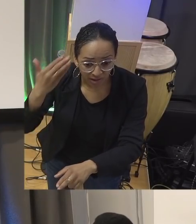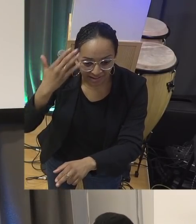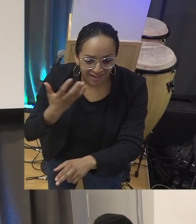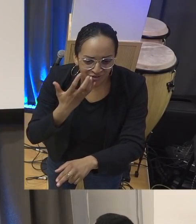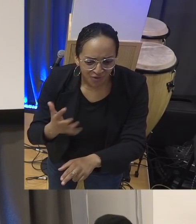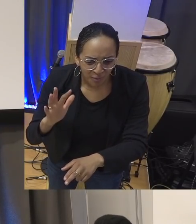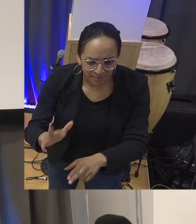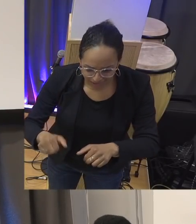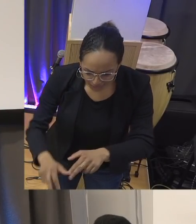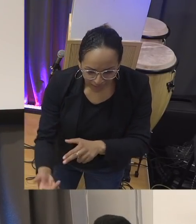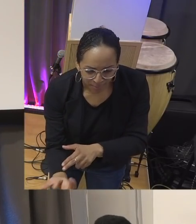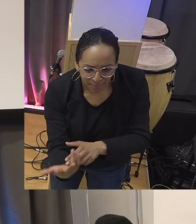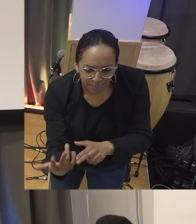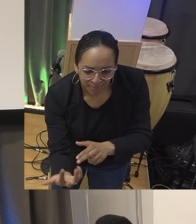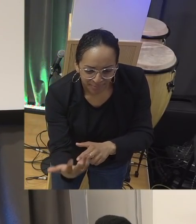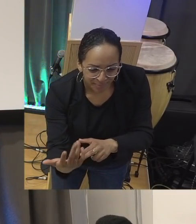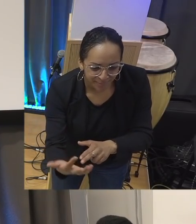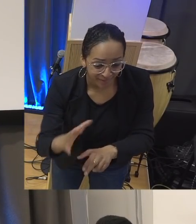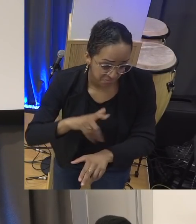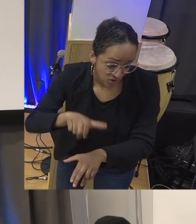chaud. Et le gars, il est jeune.